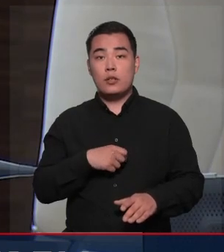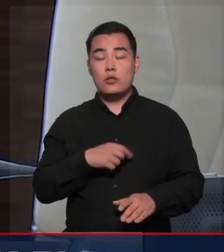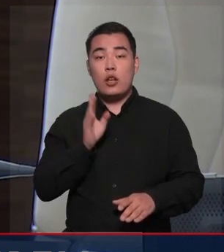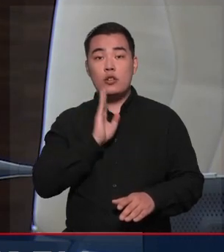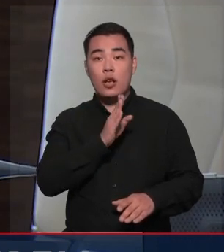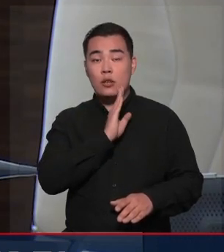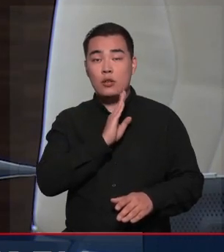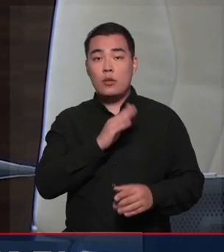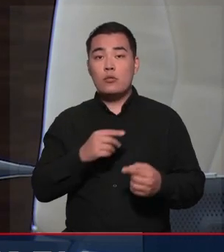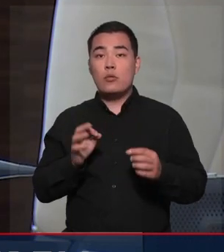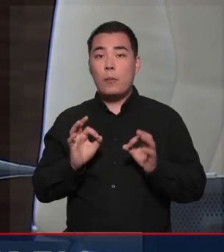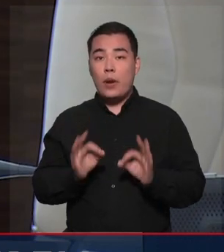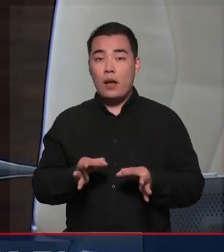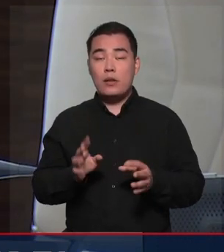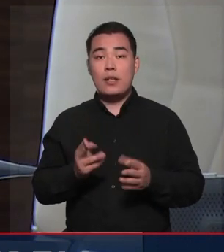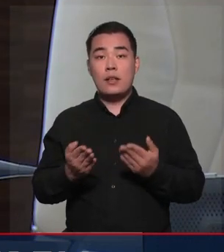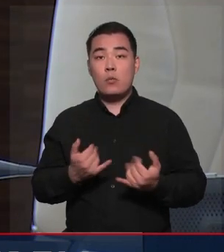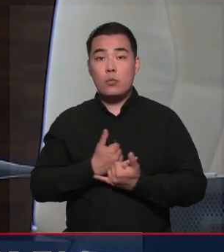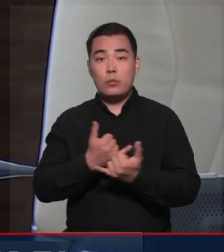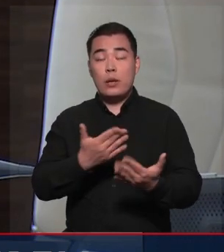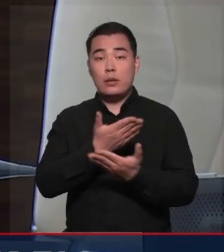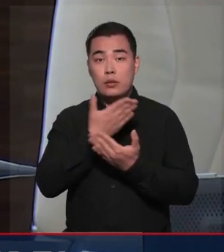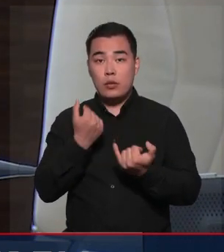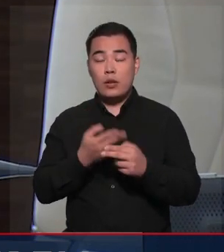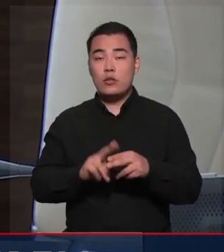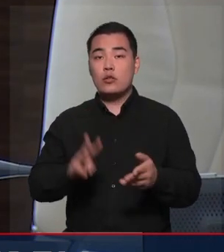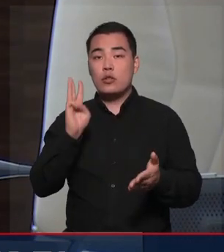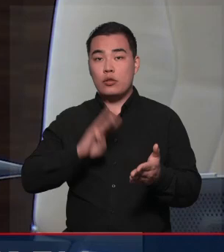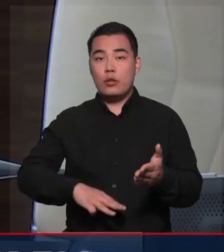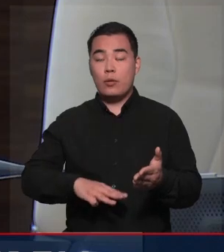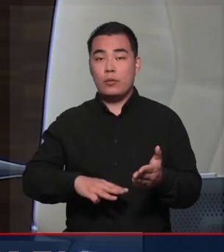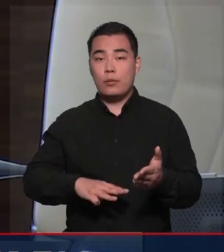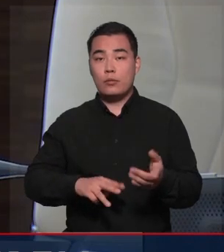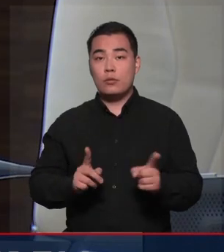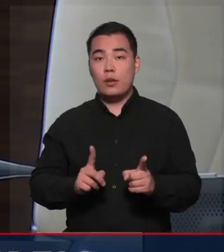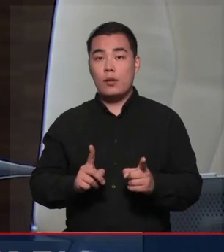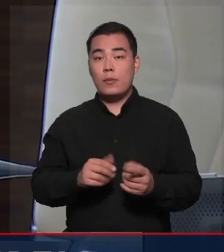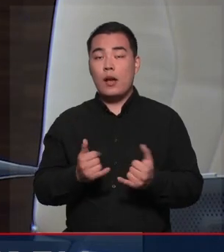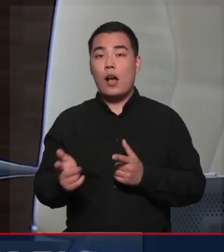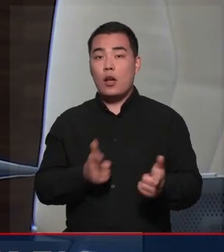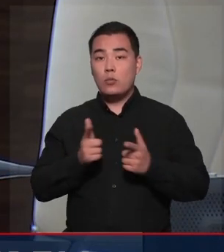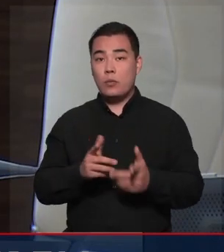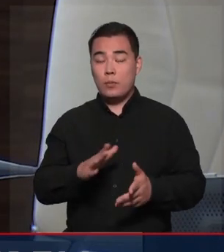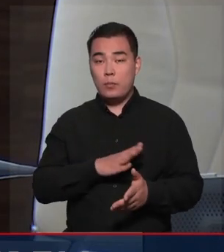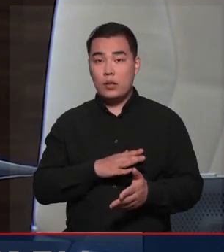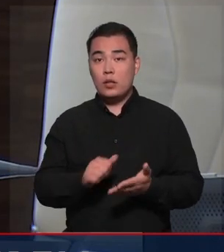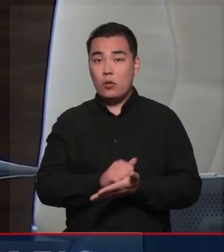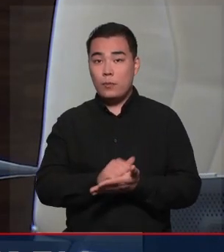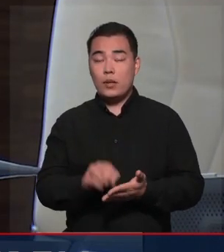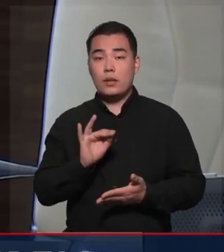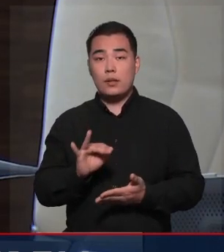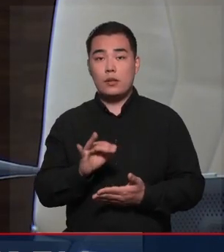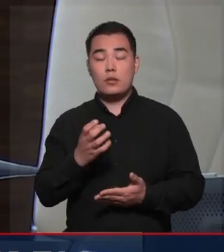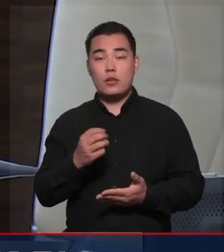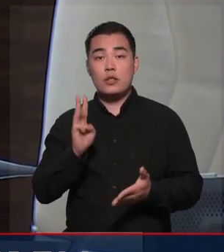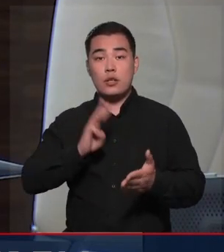дұрыс қызмет көтермеген жағдайда оларға айыппұлдар салу пакеті дайындалды. Және